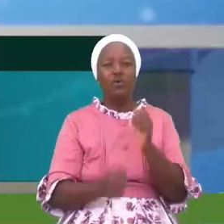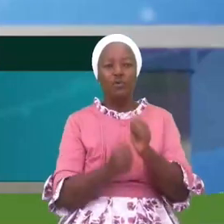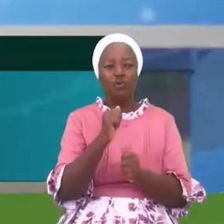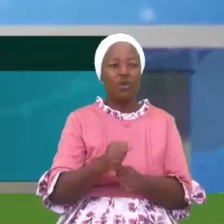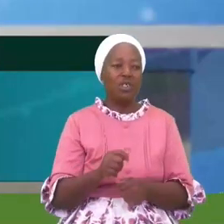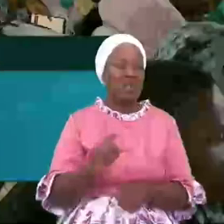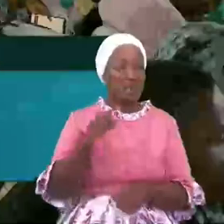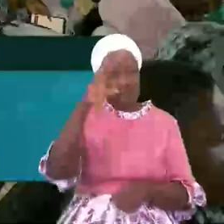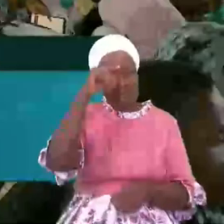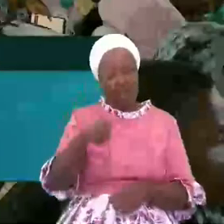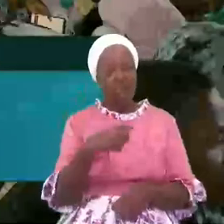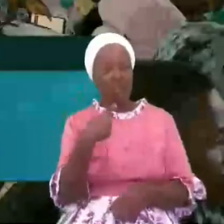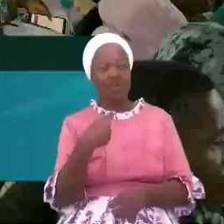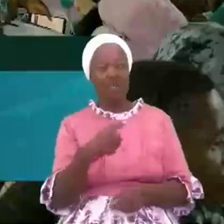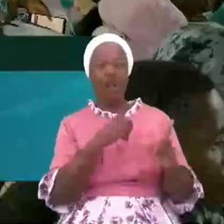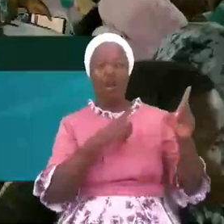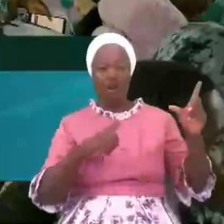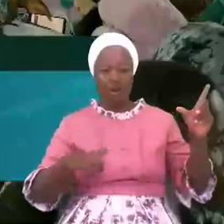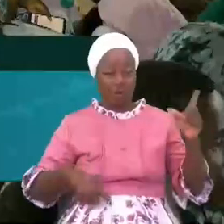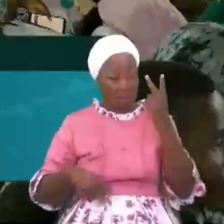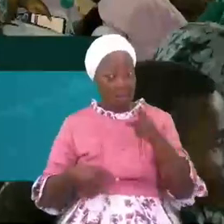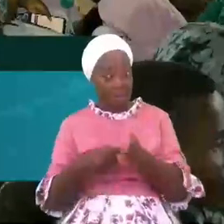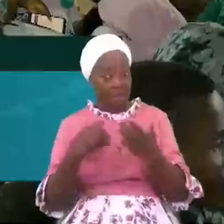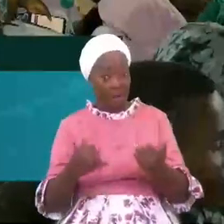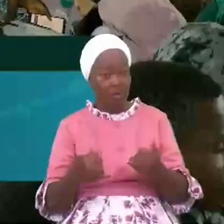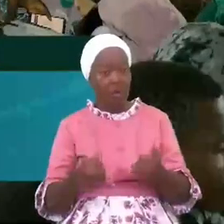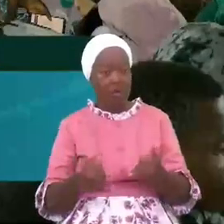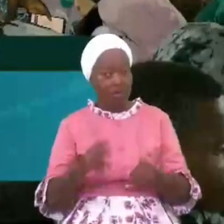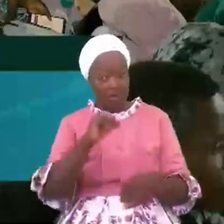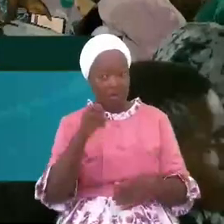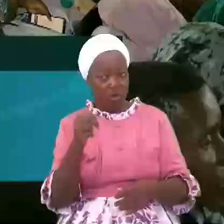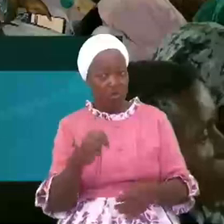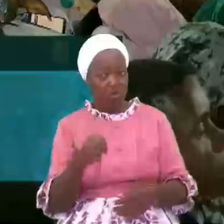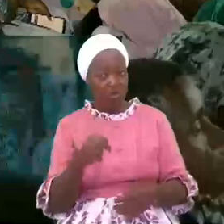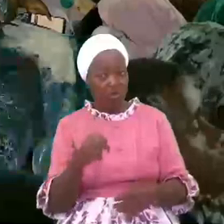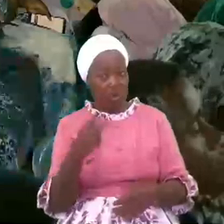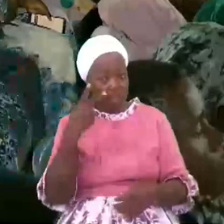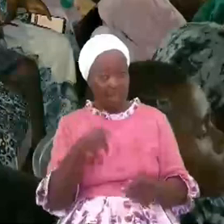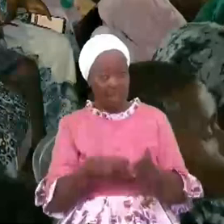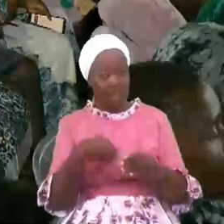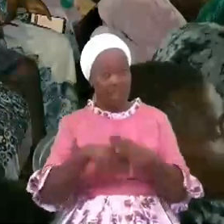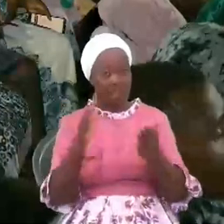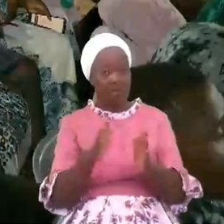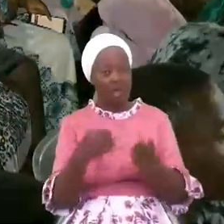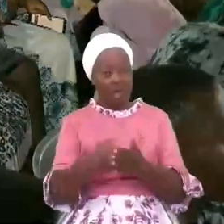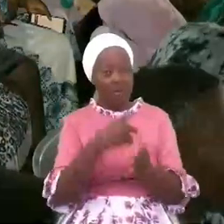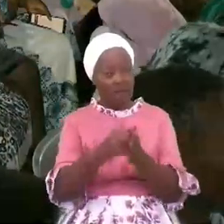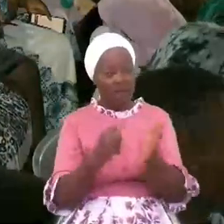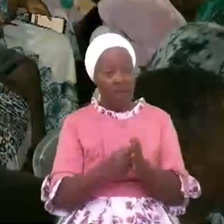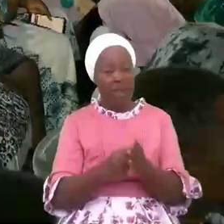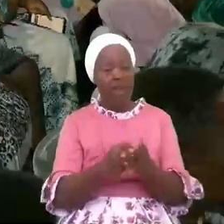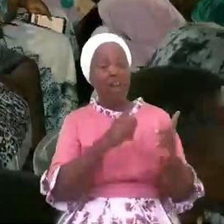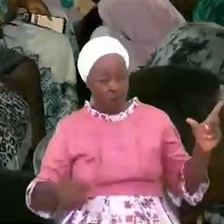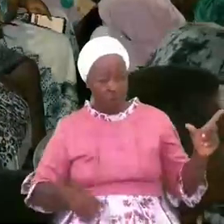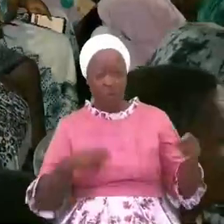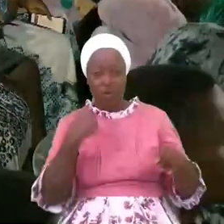a cru à notre prédication, voyez ceci. Jean, dans le Nouveau Testament, dit, Seigneur, qui a